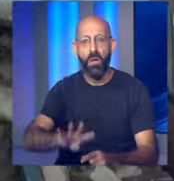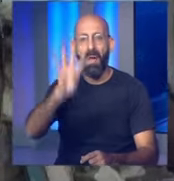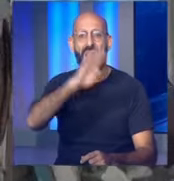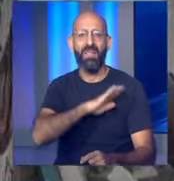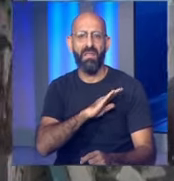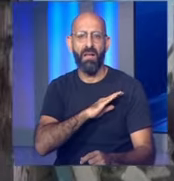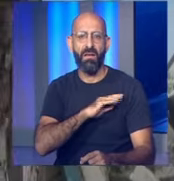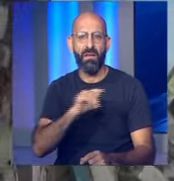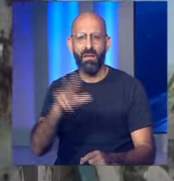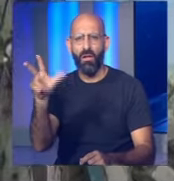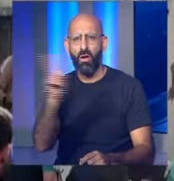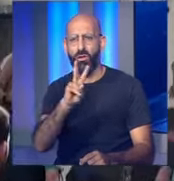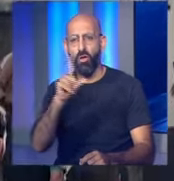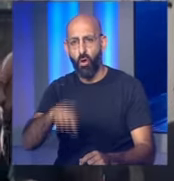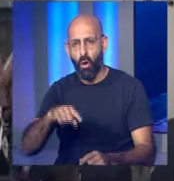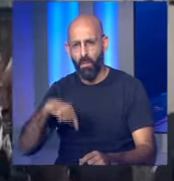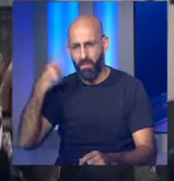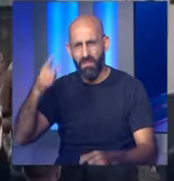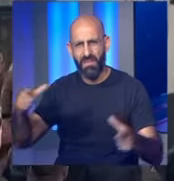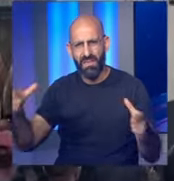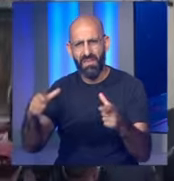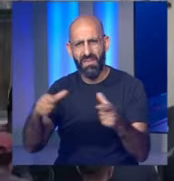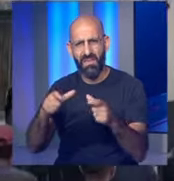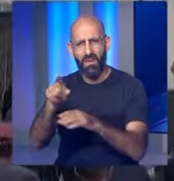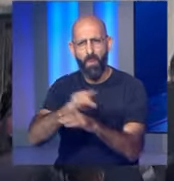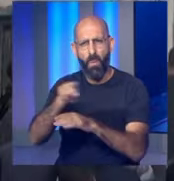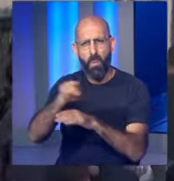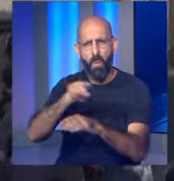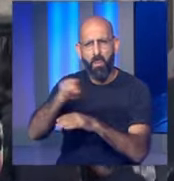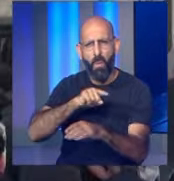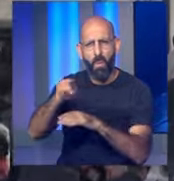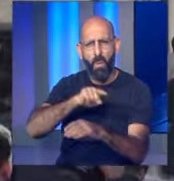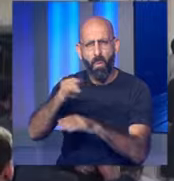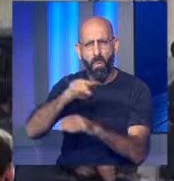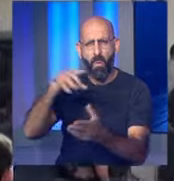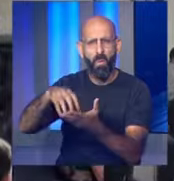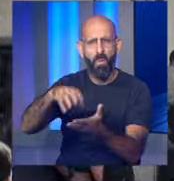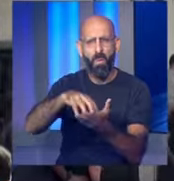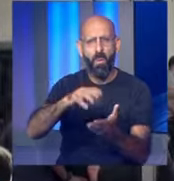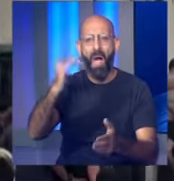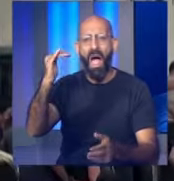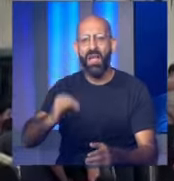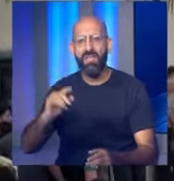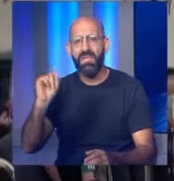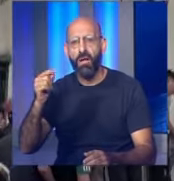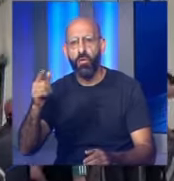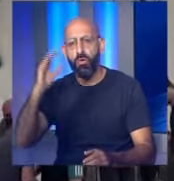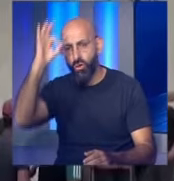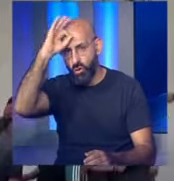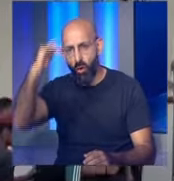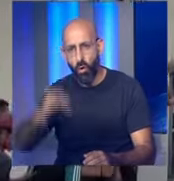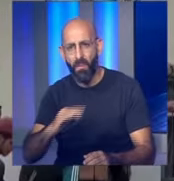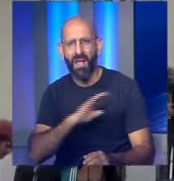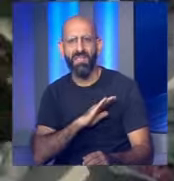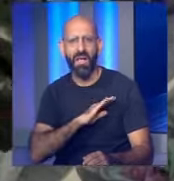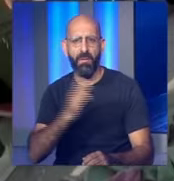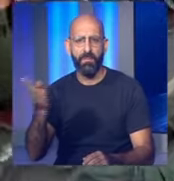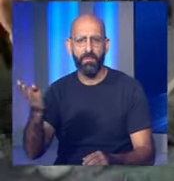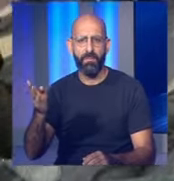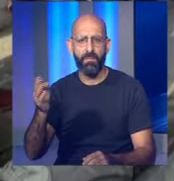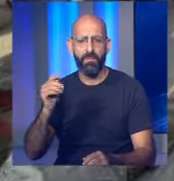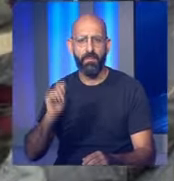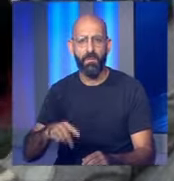الاحتلال الإسرائيلي لجباليا وشمال قطاع غزة يومه 23 وسط قصف متواصل، كثفت مدفعية الاحتلال قصفها